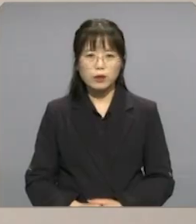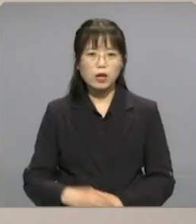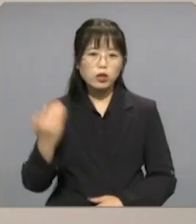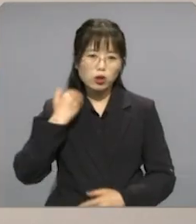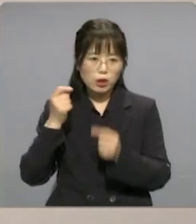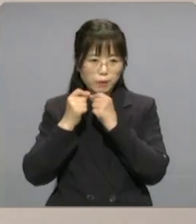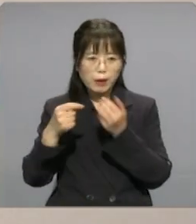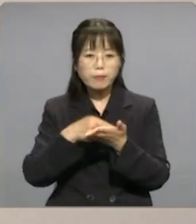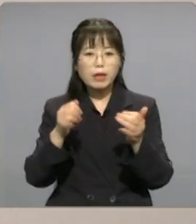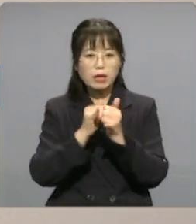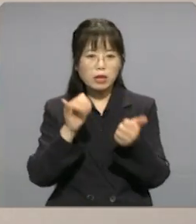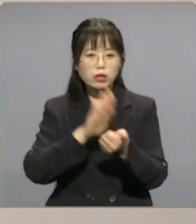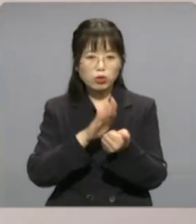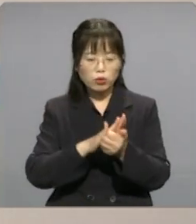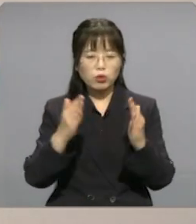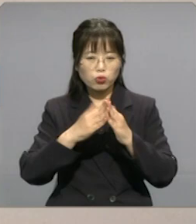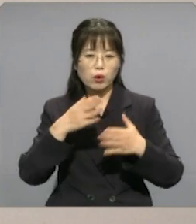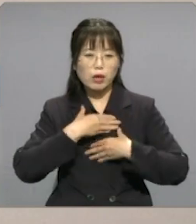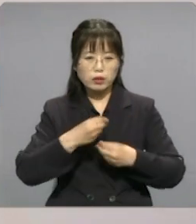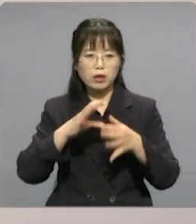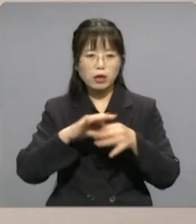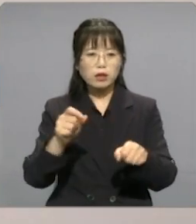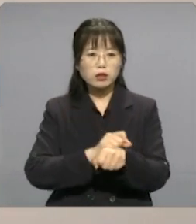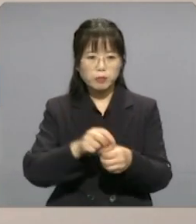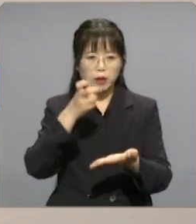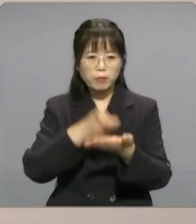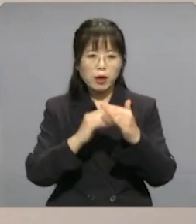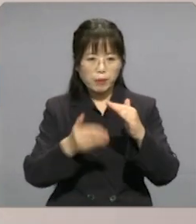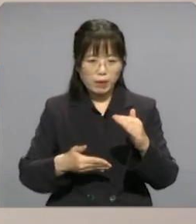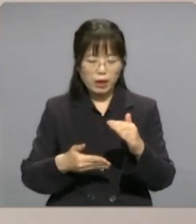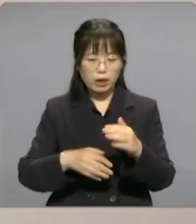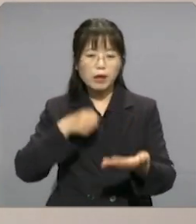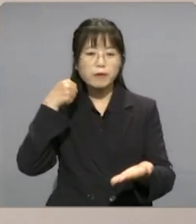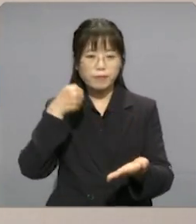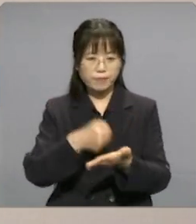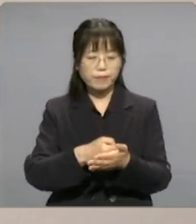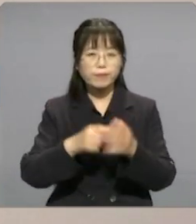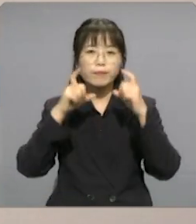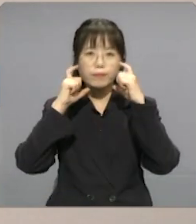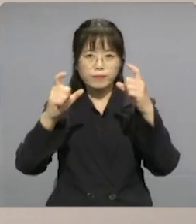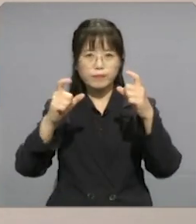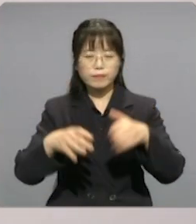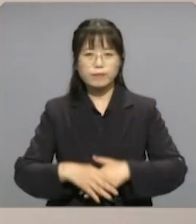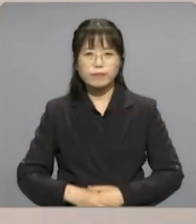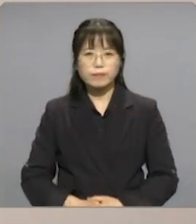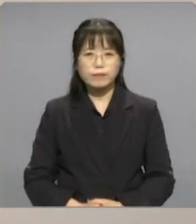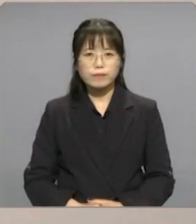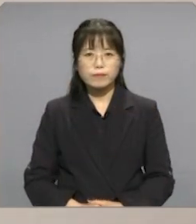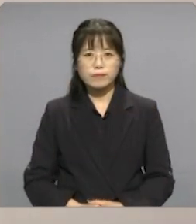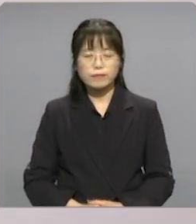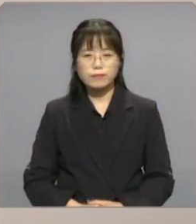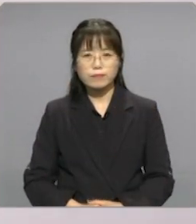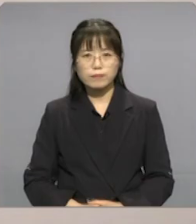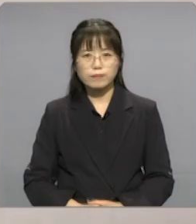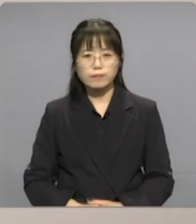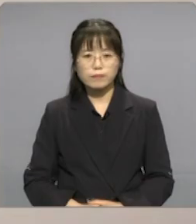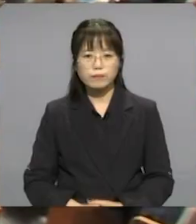전세 사기 피해자 지원 및 주거 안정에 관한 특별법안 대안은 가결되었음을 선포합니다.